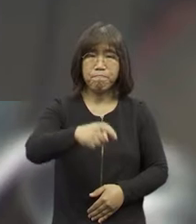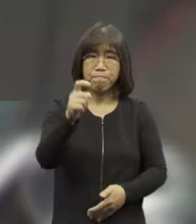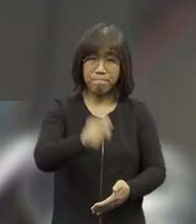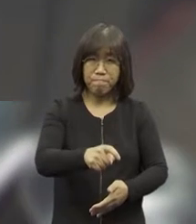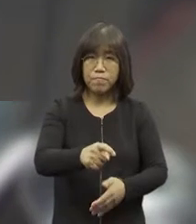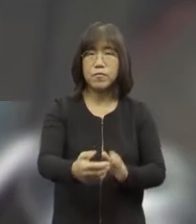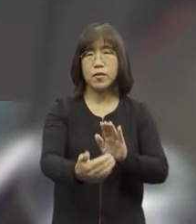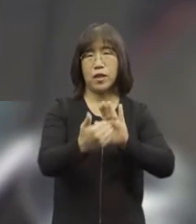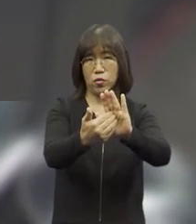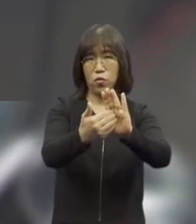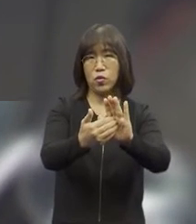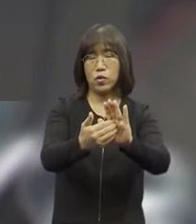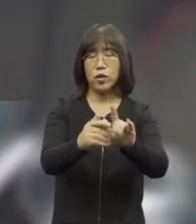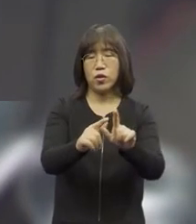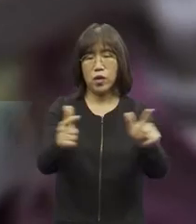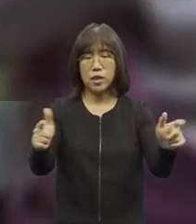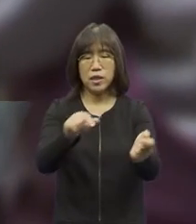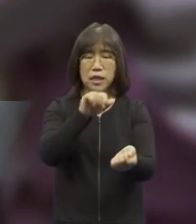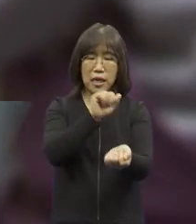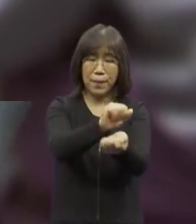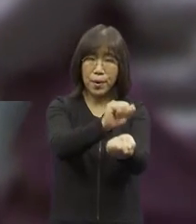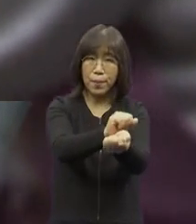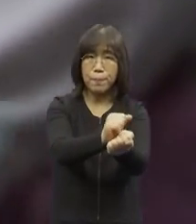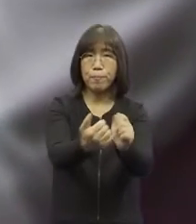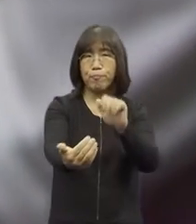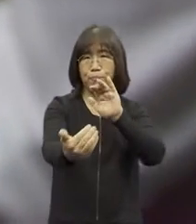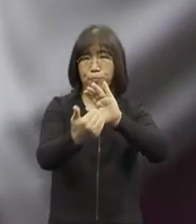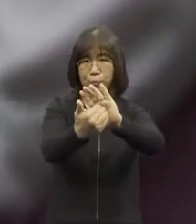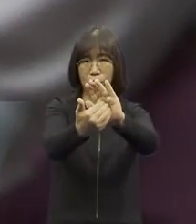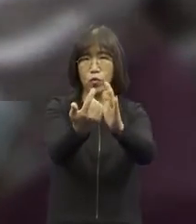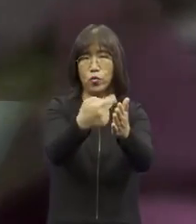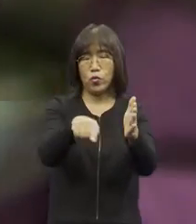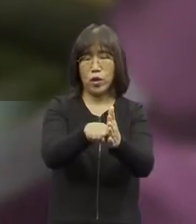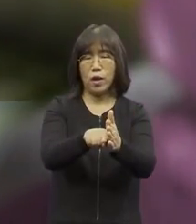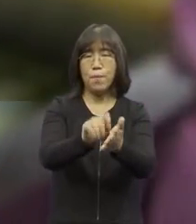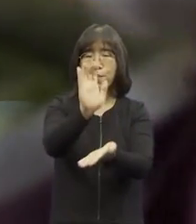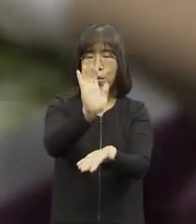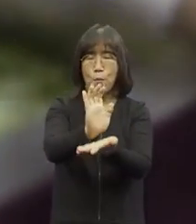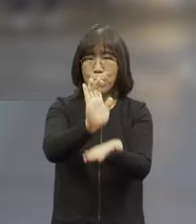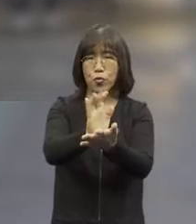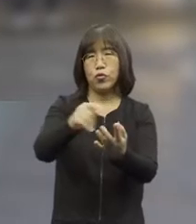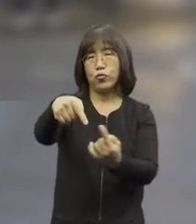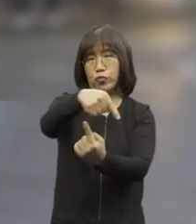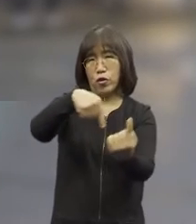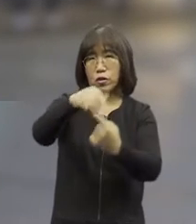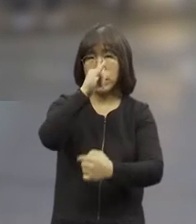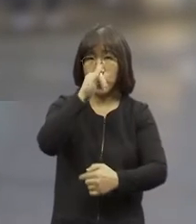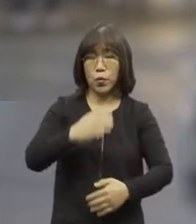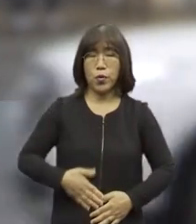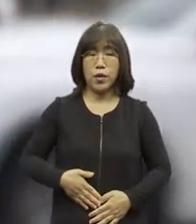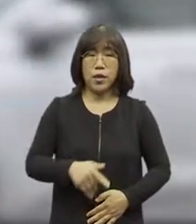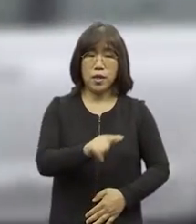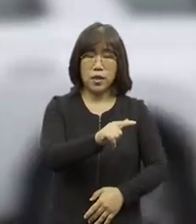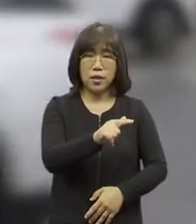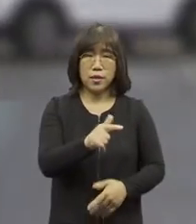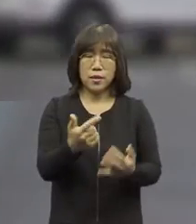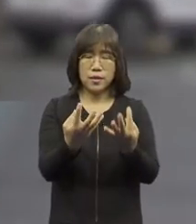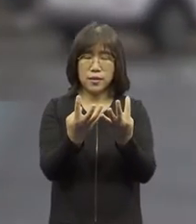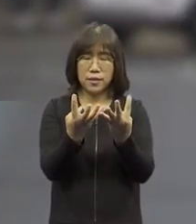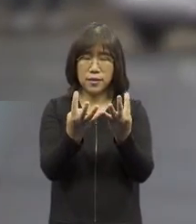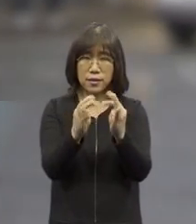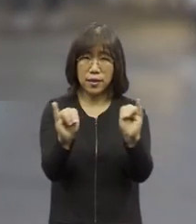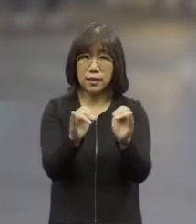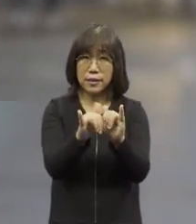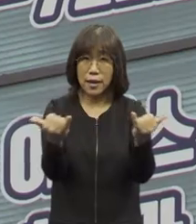단속하며 감염병에 신속 대응하기 위한 재난안전대책본부를 운영합니다. 제과점,